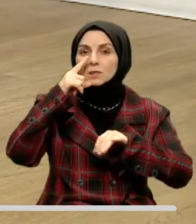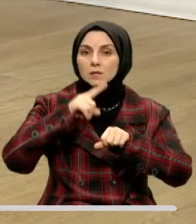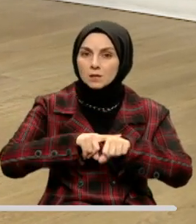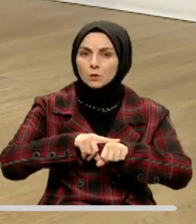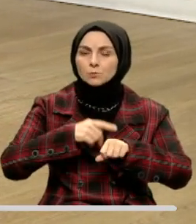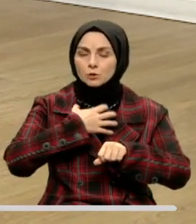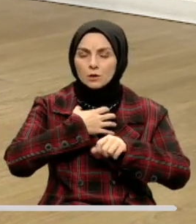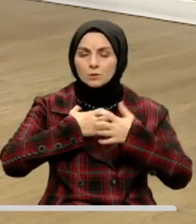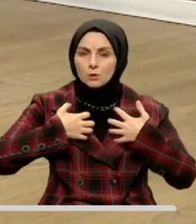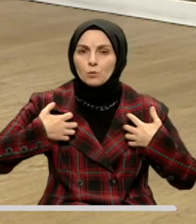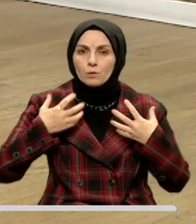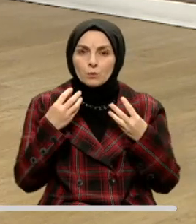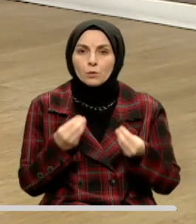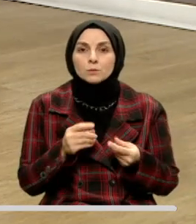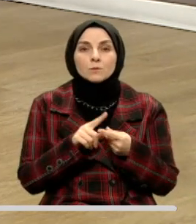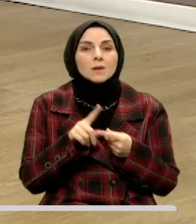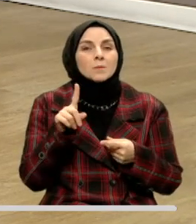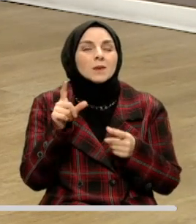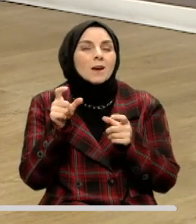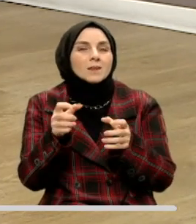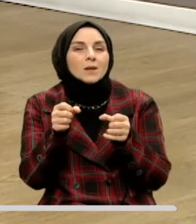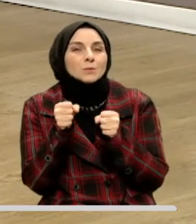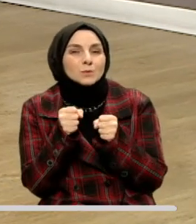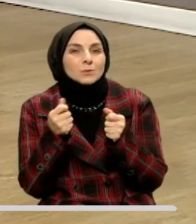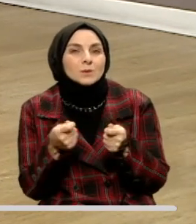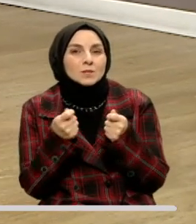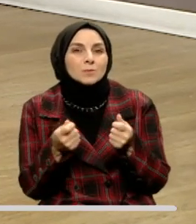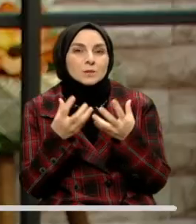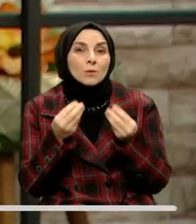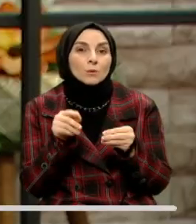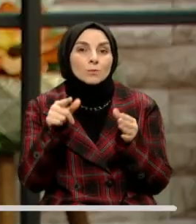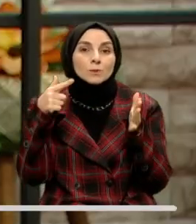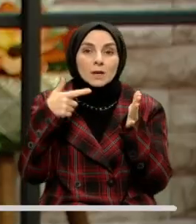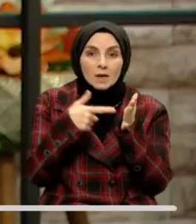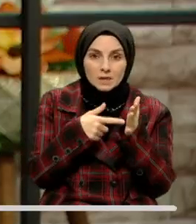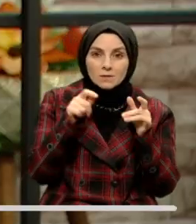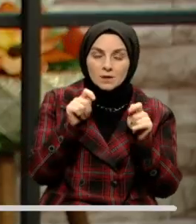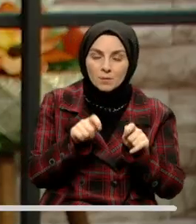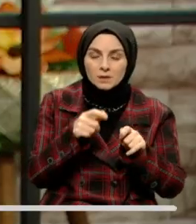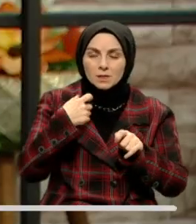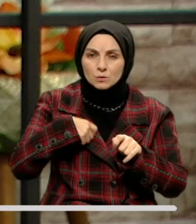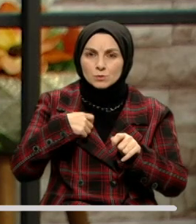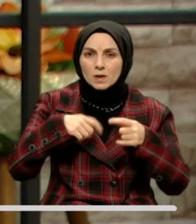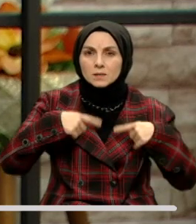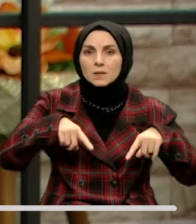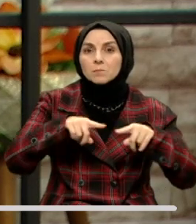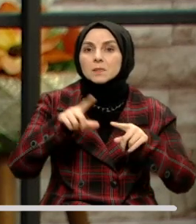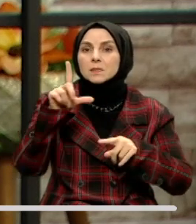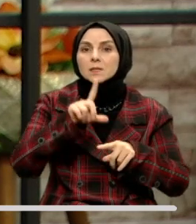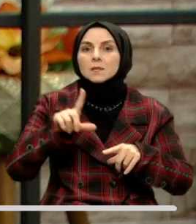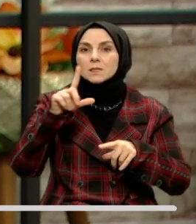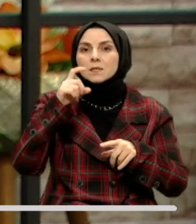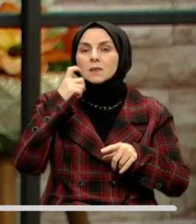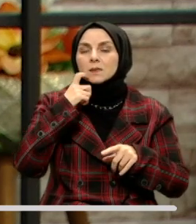ve bir yerden tutunma çabası oluyor. Dolayısıyla burada hedef belirlerken özellikle biz lisede